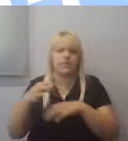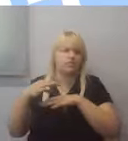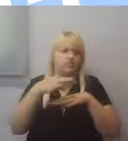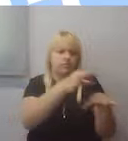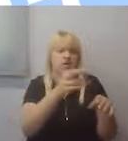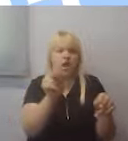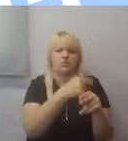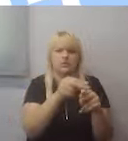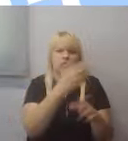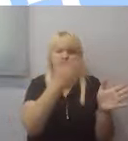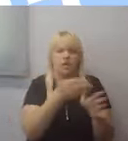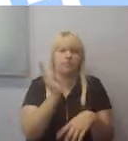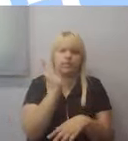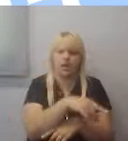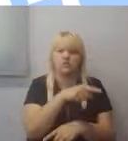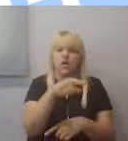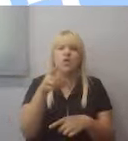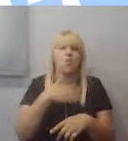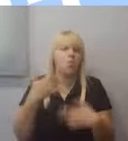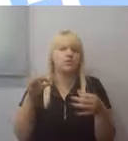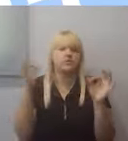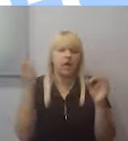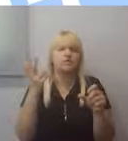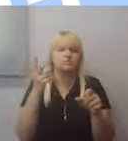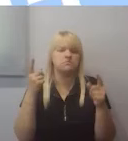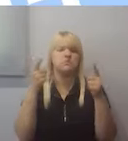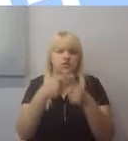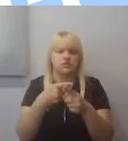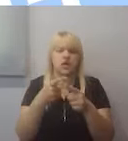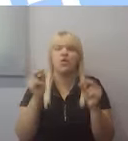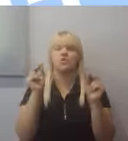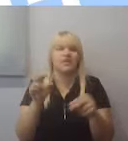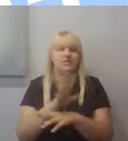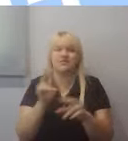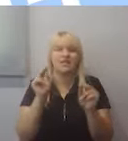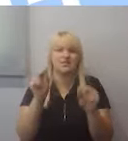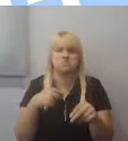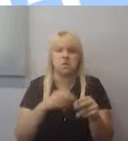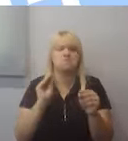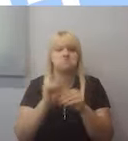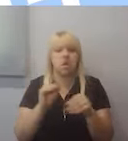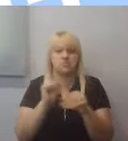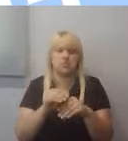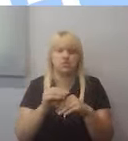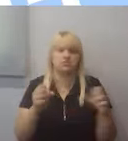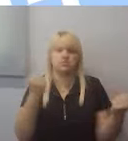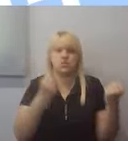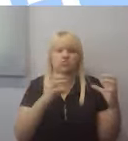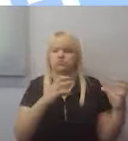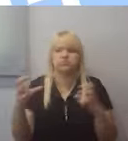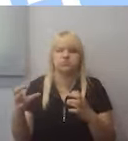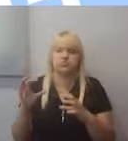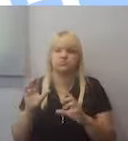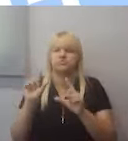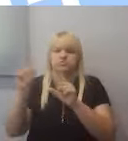ir ļoti būtiska misija un ticiet vai ne man nav papildus brigāžu ko nodrošināt nato karavīriem vai mūsu